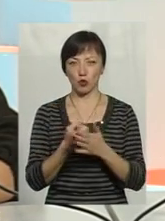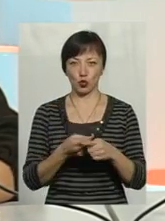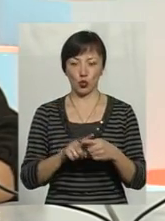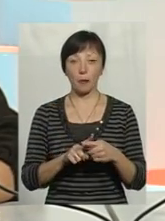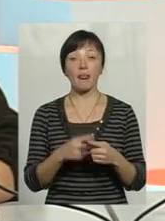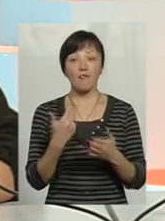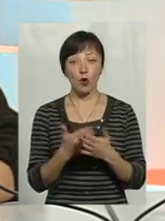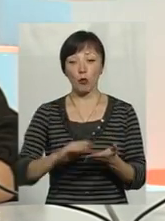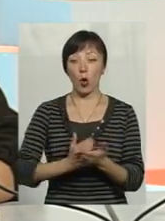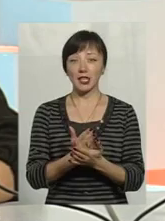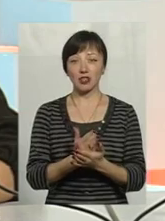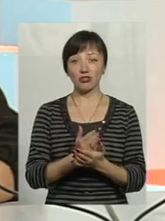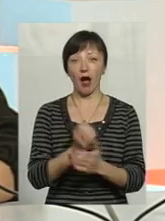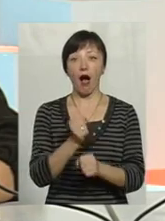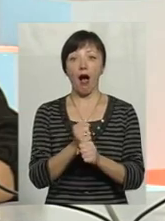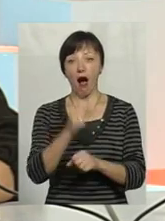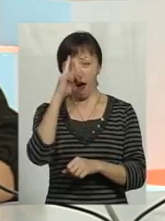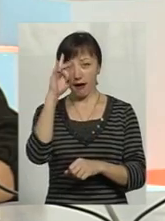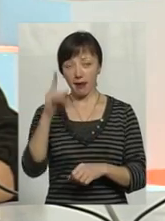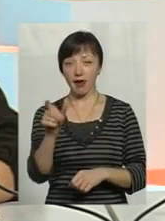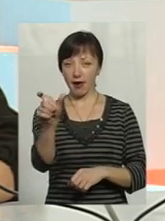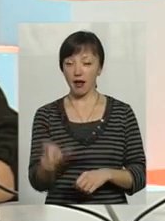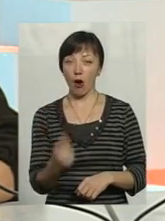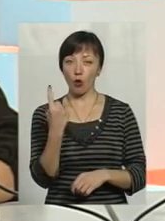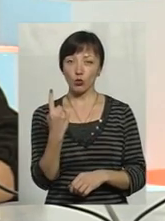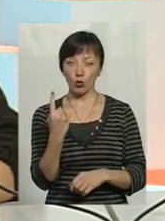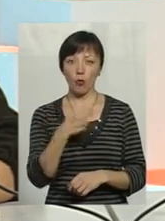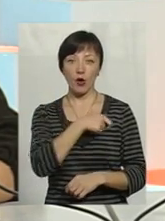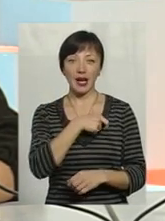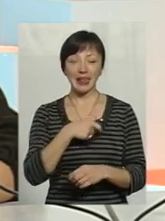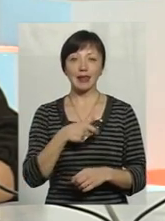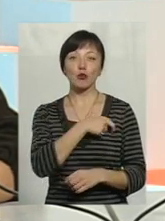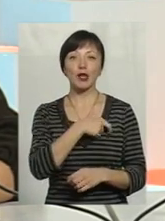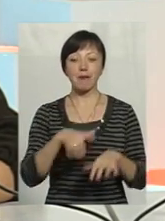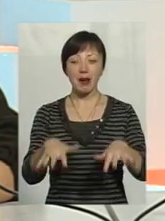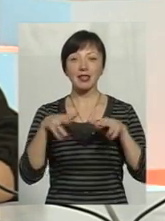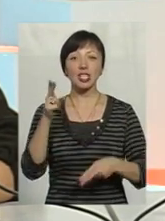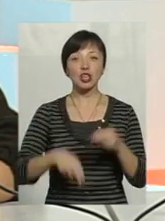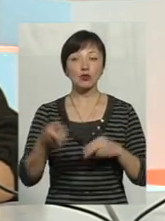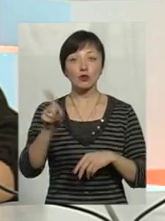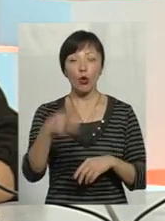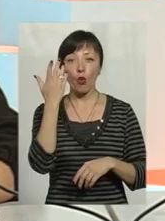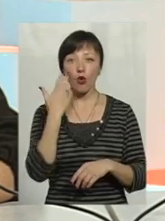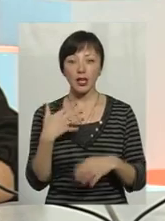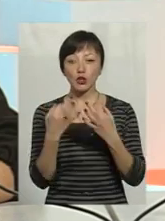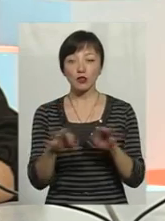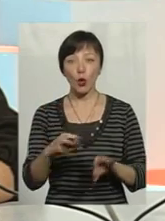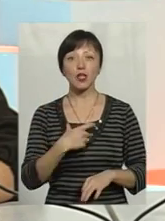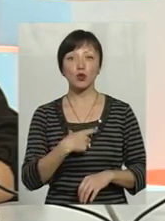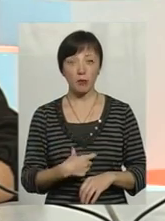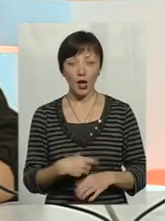Політична кар'єра одного із політиків, депутата парламенту Канади, закінчилась після того, коли вона дозволила